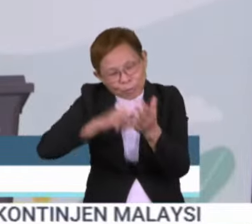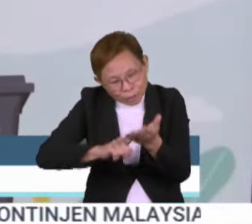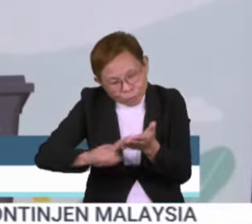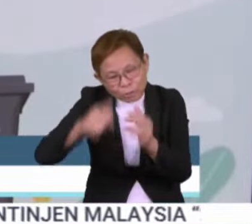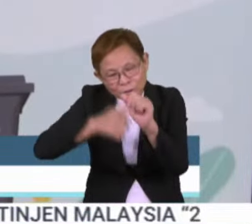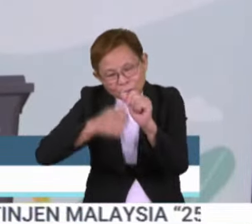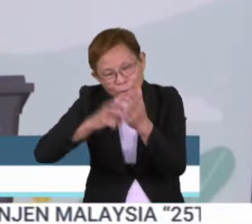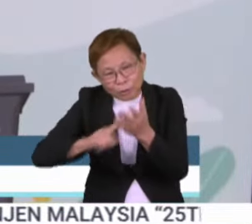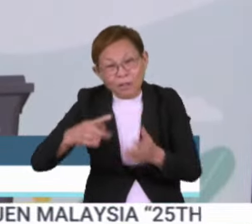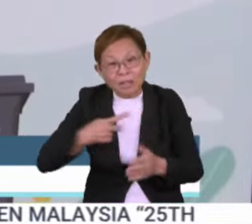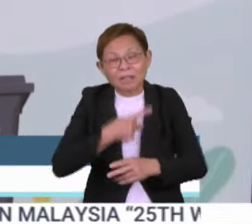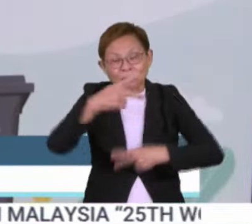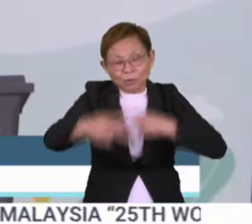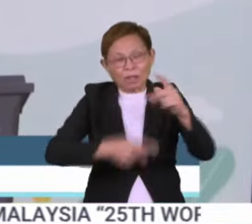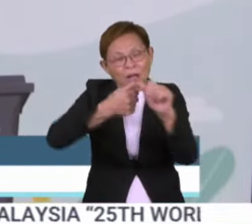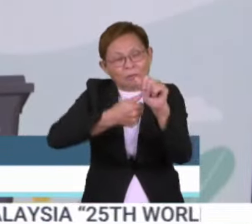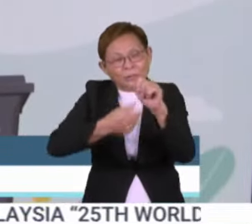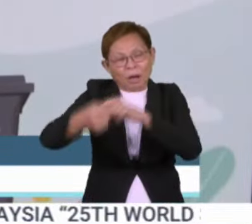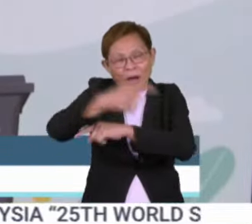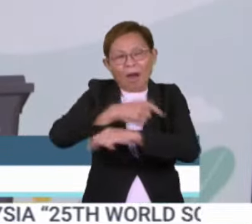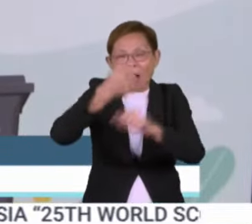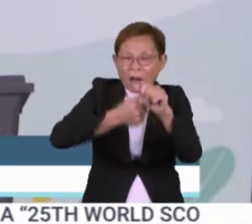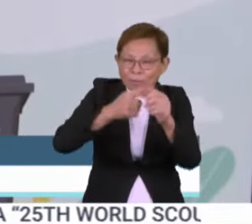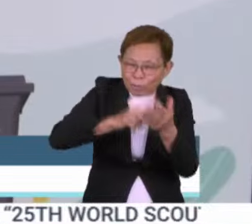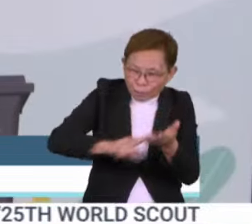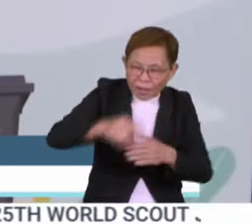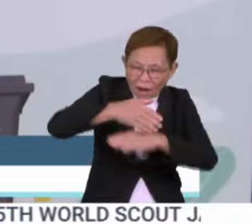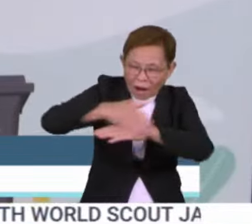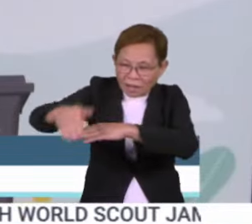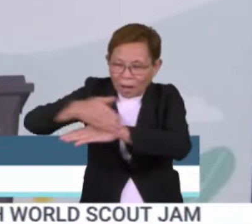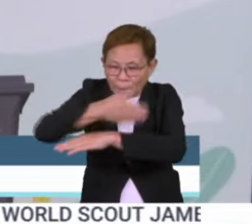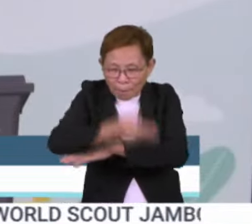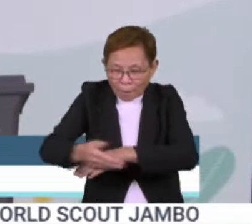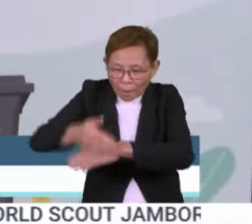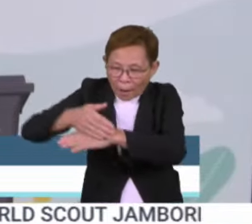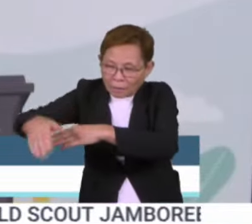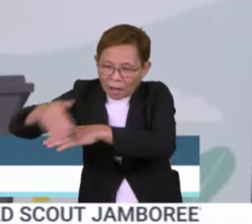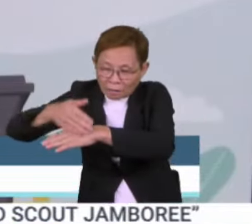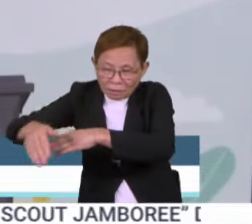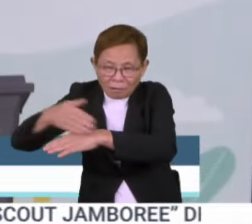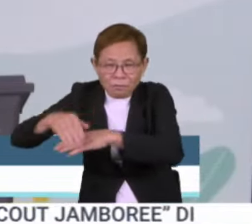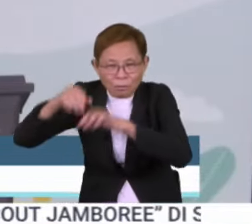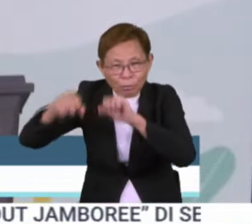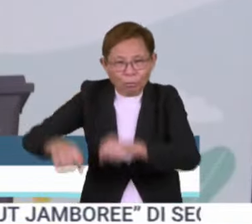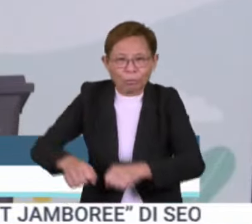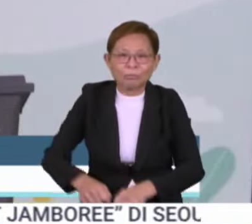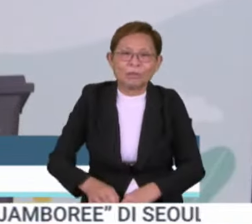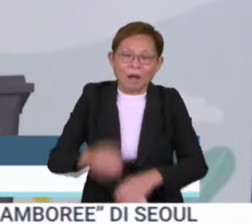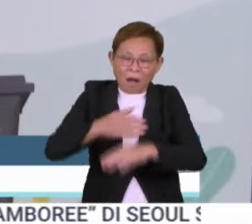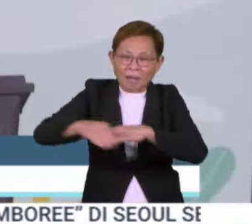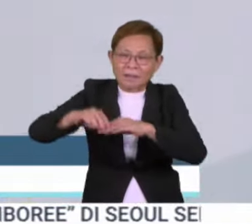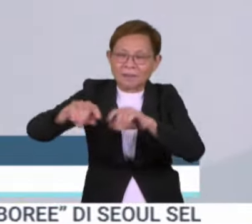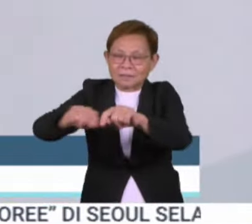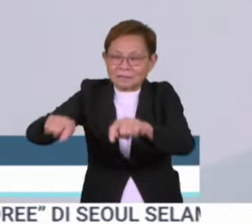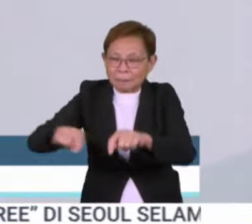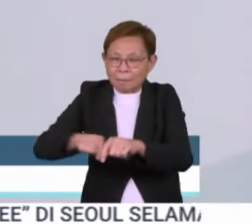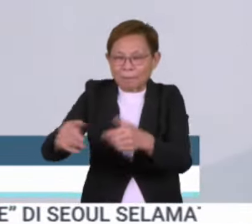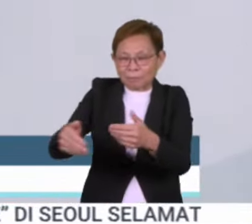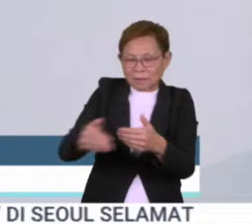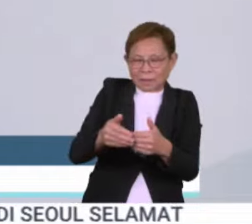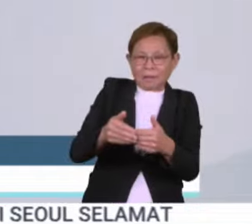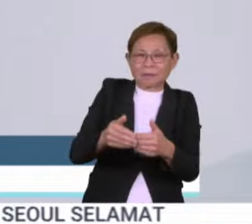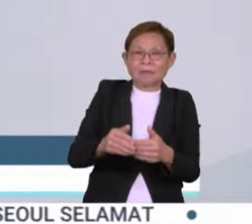kita recycle setiap hari. So every week kita boleh hantar barang recycle ke tempat yang dekat lah. Ia ada